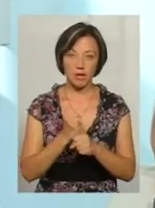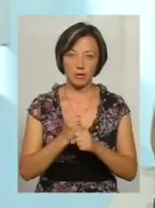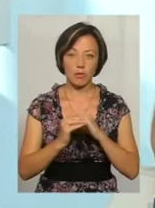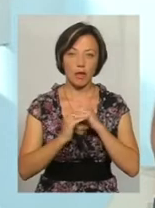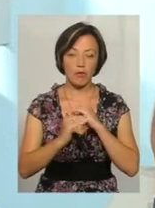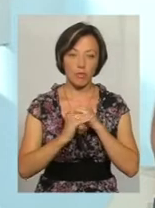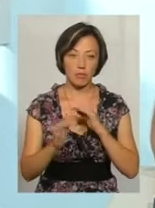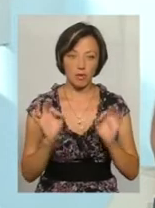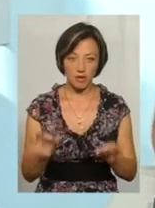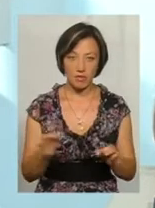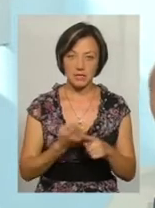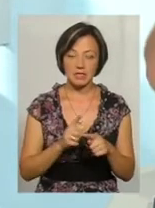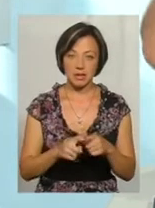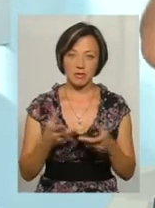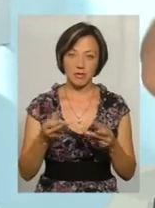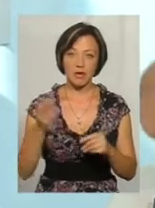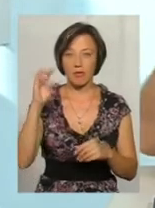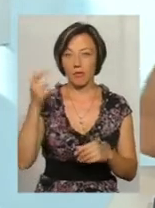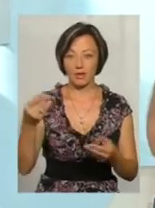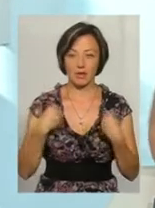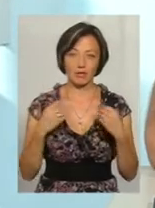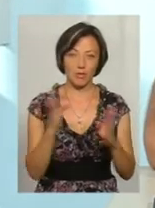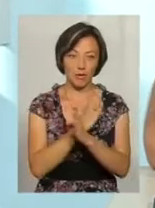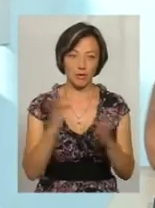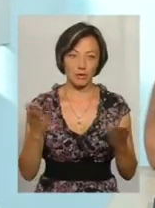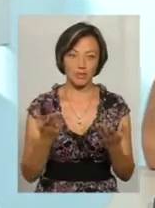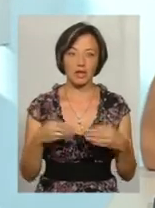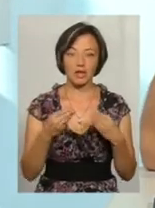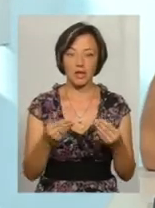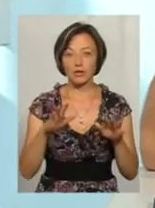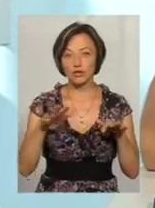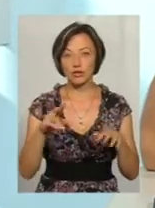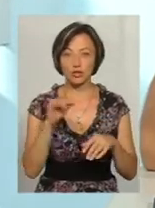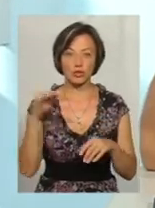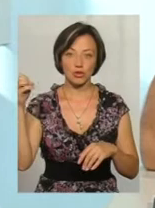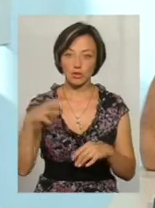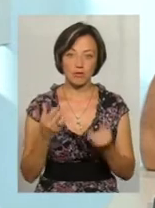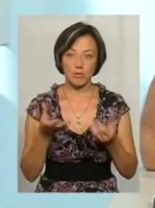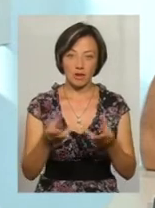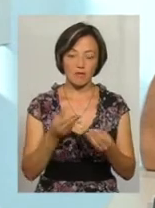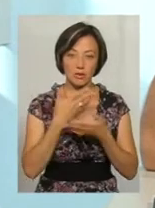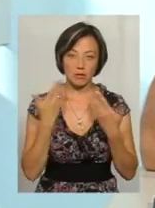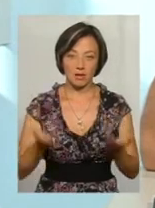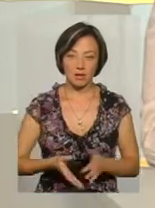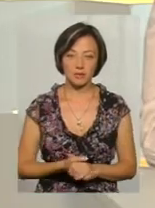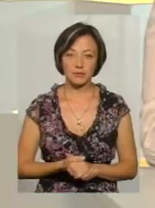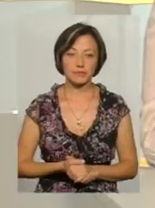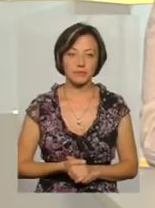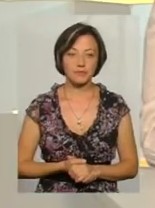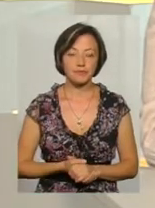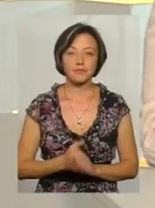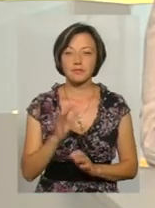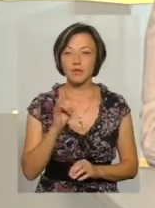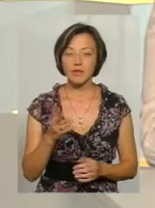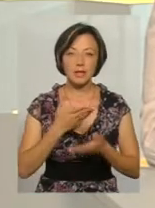полі, правильно? І це впливає Господь Бог, яку він нам дасть погоду, дасть дощу це сонце. Він не має на це впливу сьогодні, економічних речей він не має. Він не